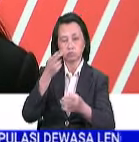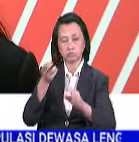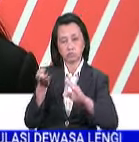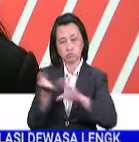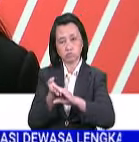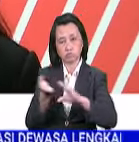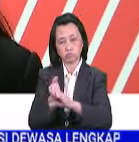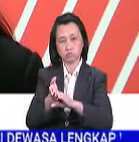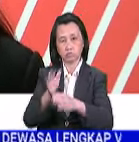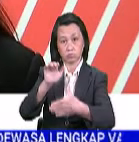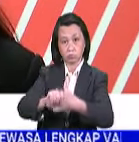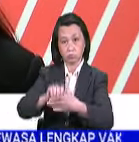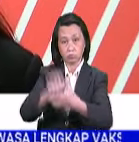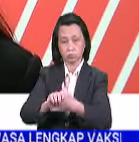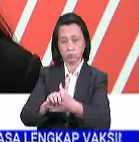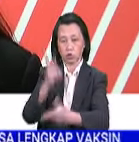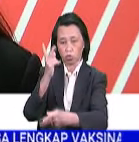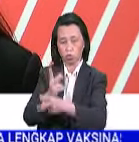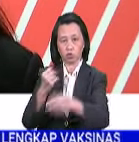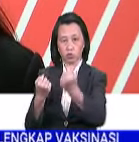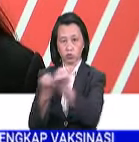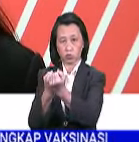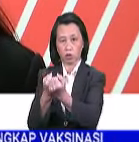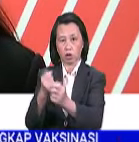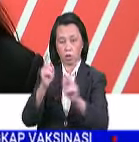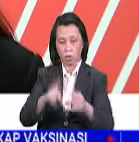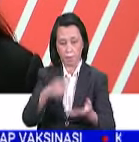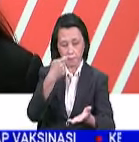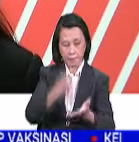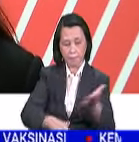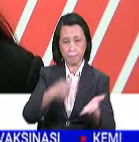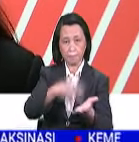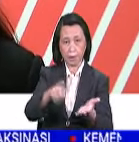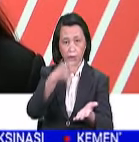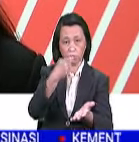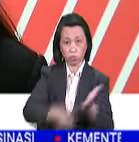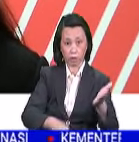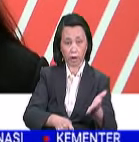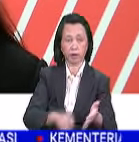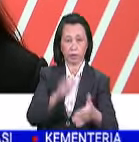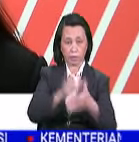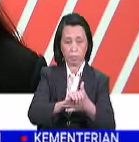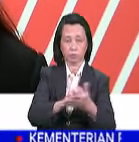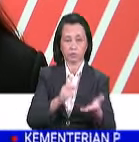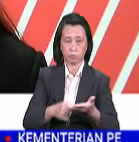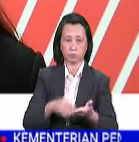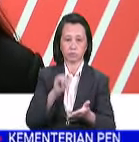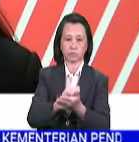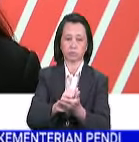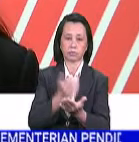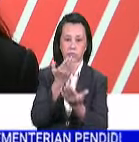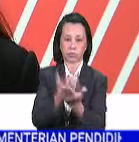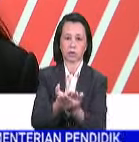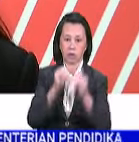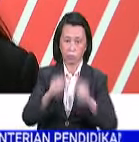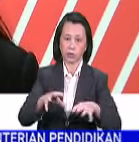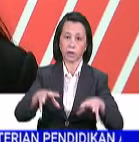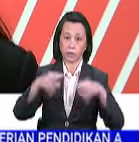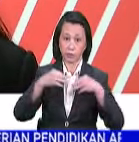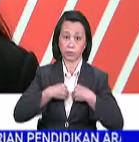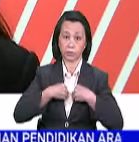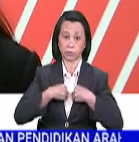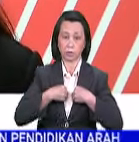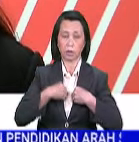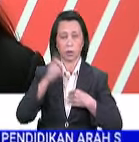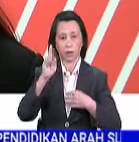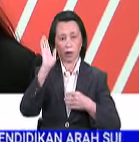yang sepatutnya disimpan oleh pembayar cukai itu sendiri. Tapi inilah cadangan yang boleh, pada pendapat saya, boleh diterima, dan